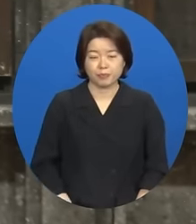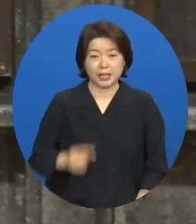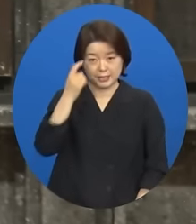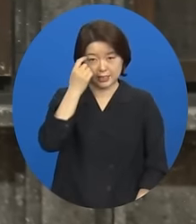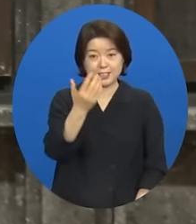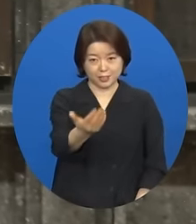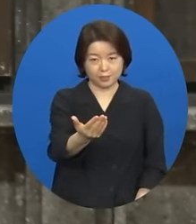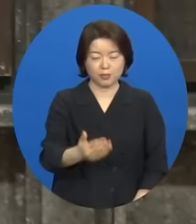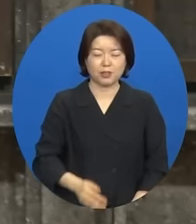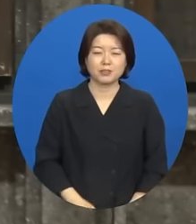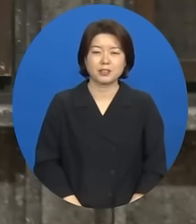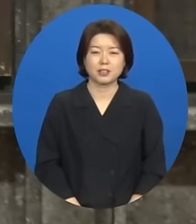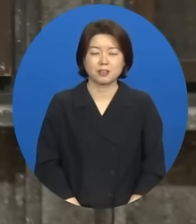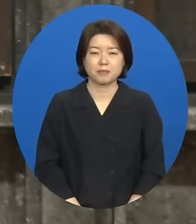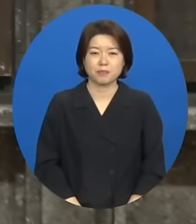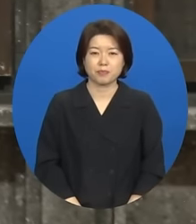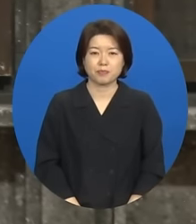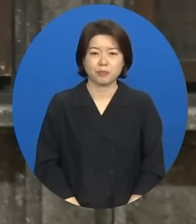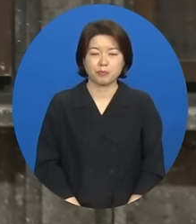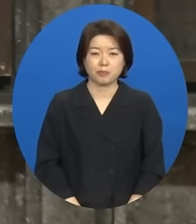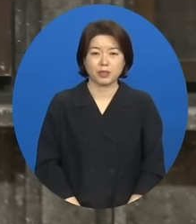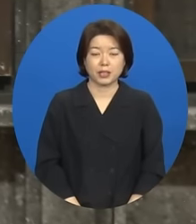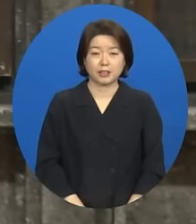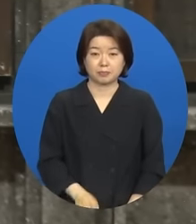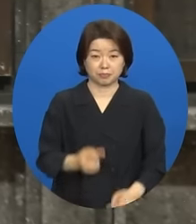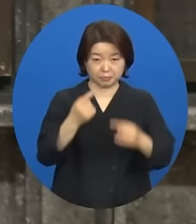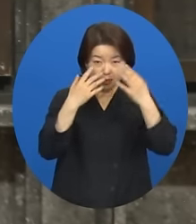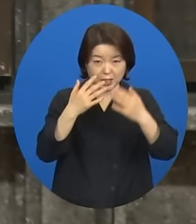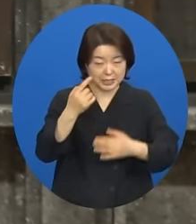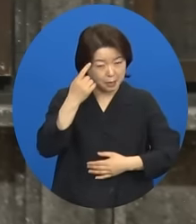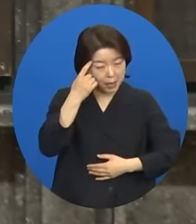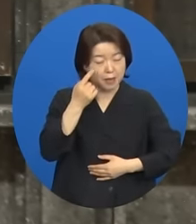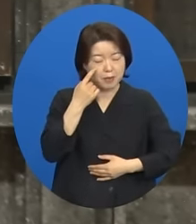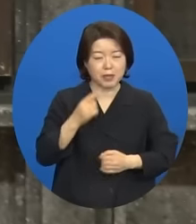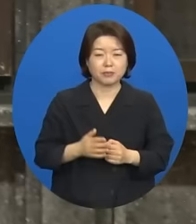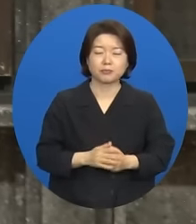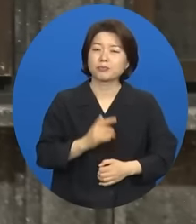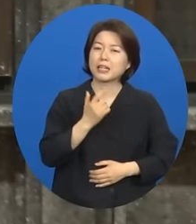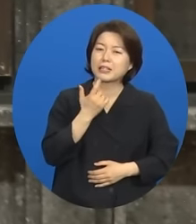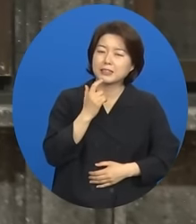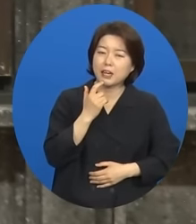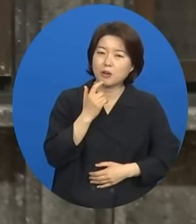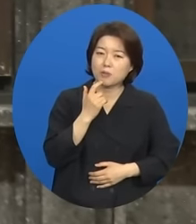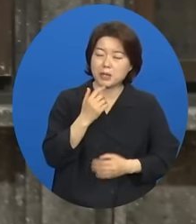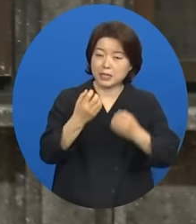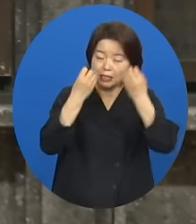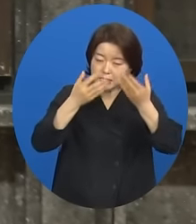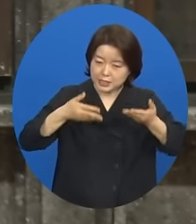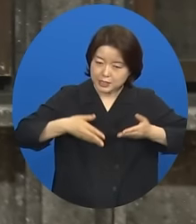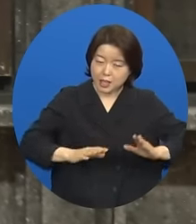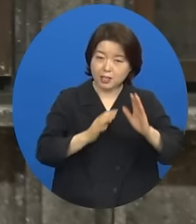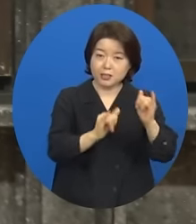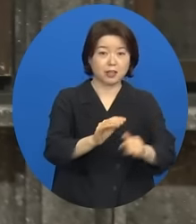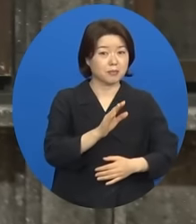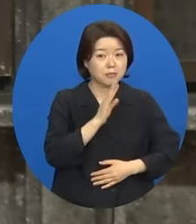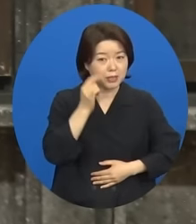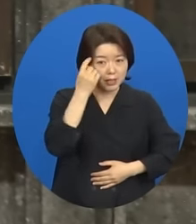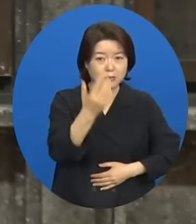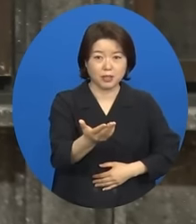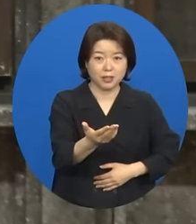해볼게요. 짚고 넘어가야 될 부분이 있는데 과연 야곱은 거듭난 사람일까요?